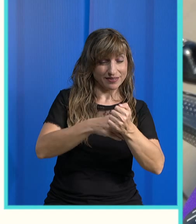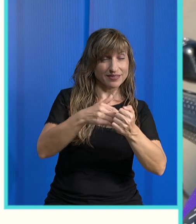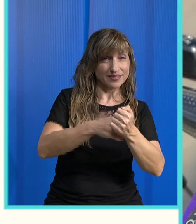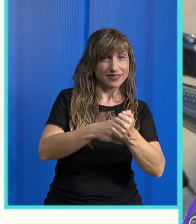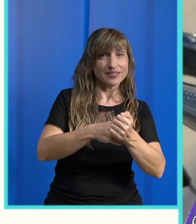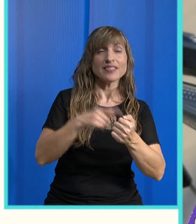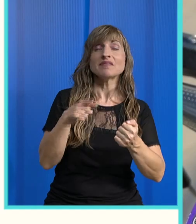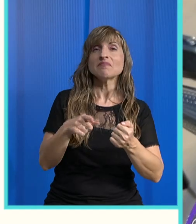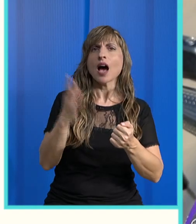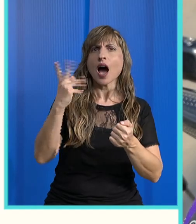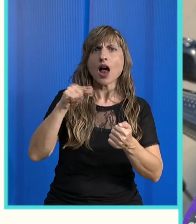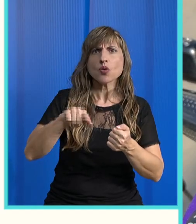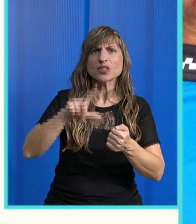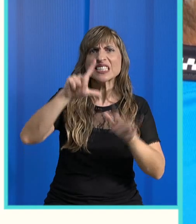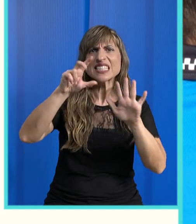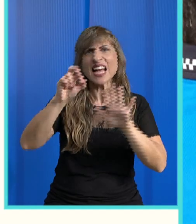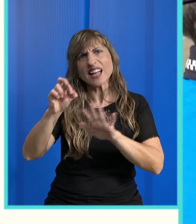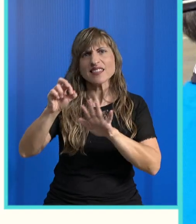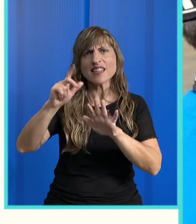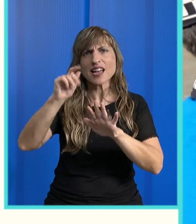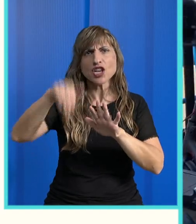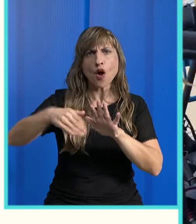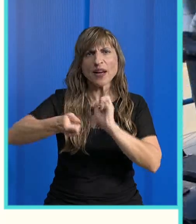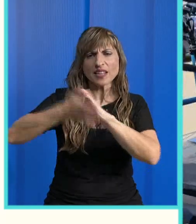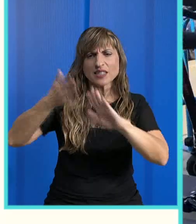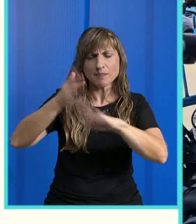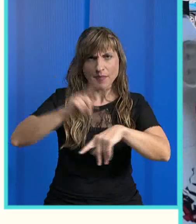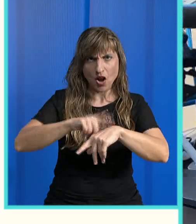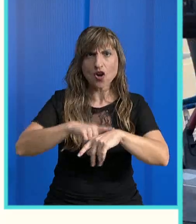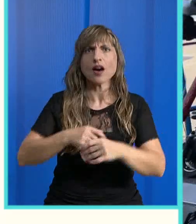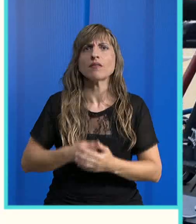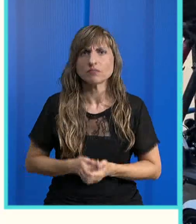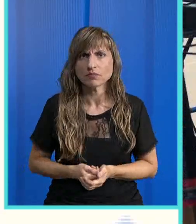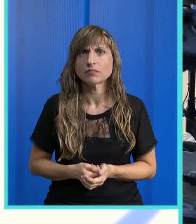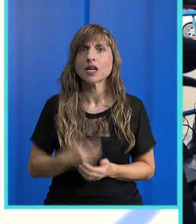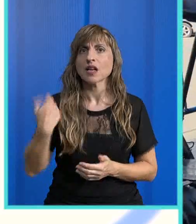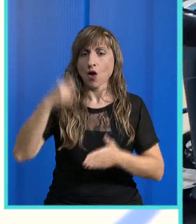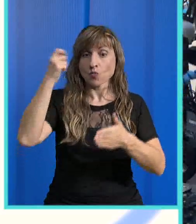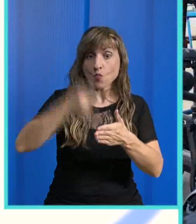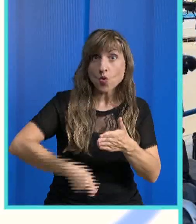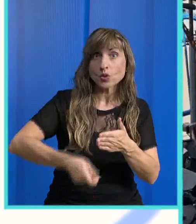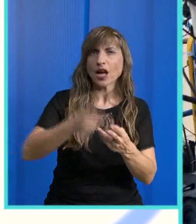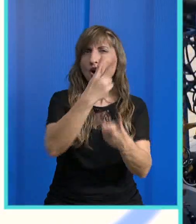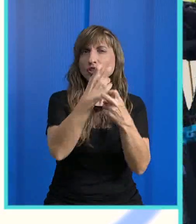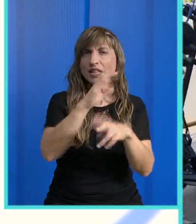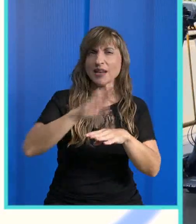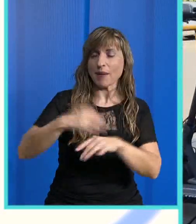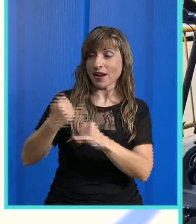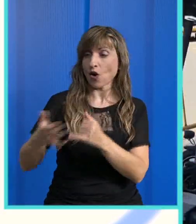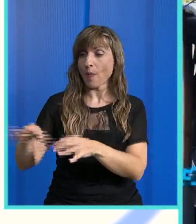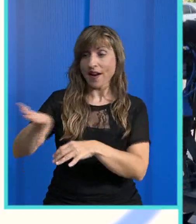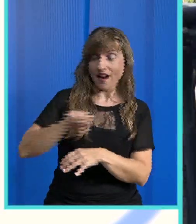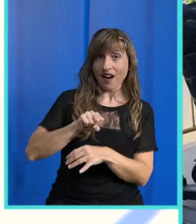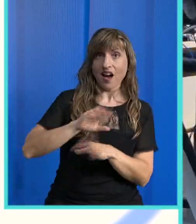'alcaldessa Nyà diu que superen els 70 km per hora Davant les elevades multes i taxes per recuperar els patinets els propietaris